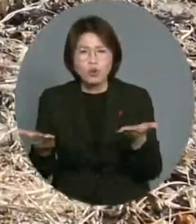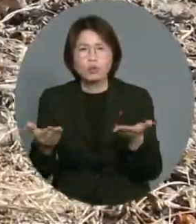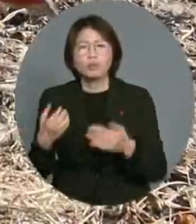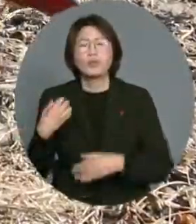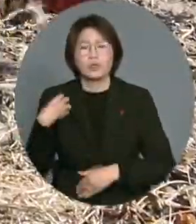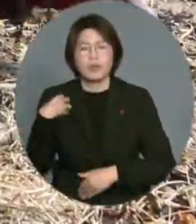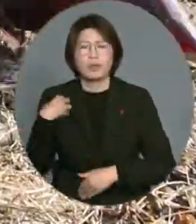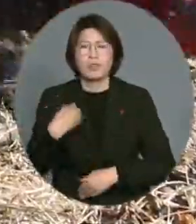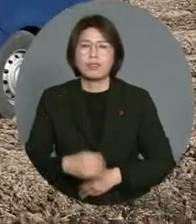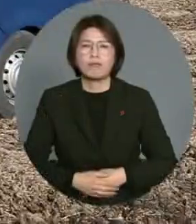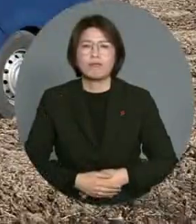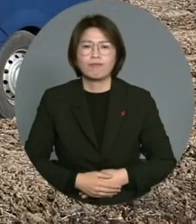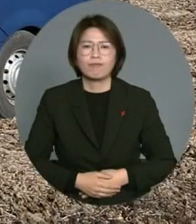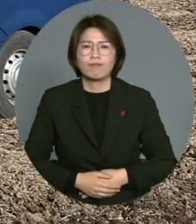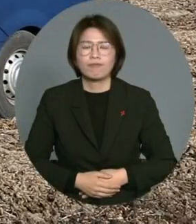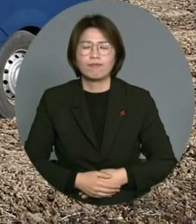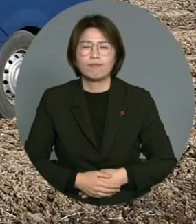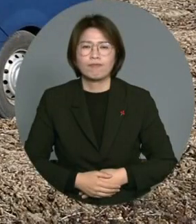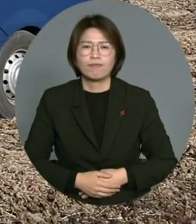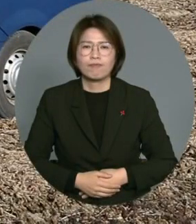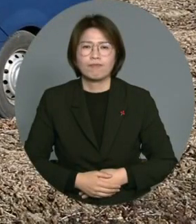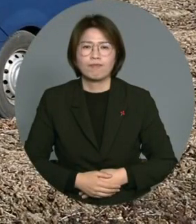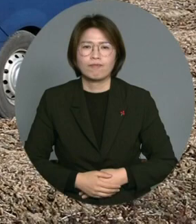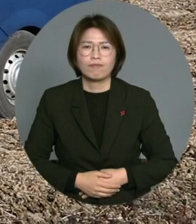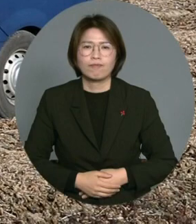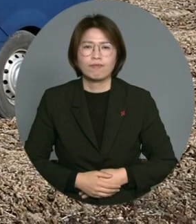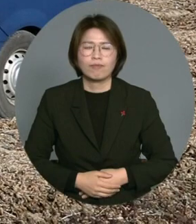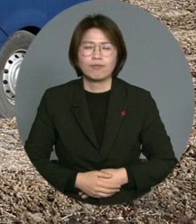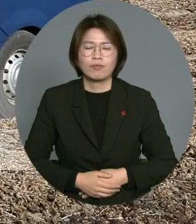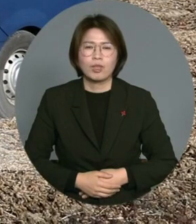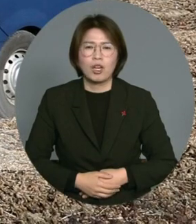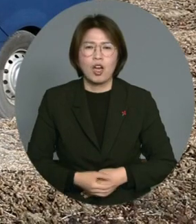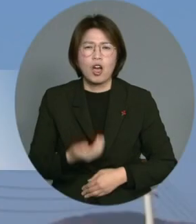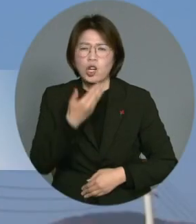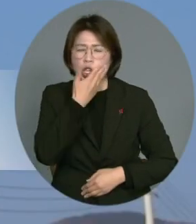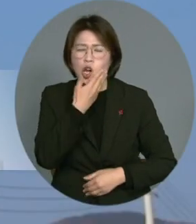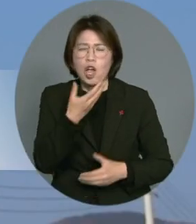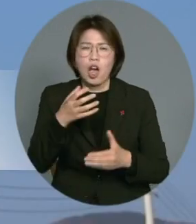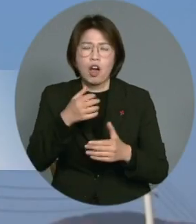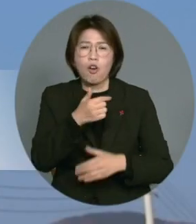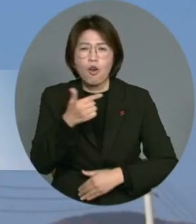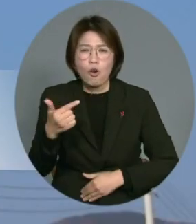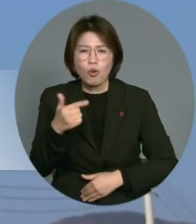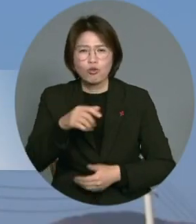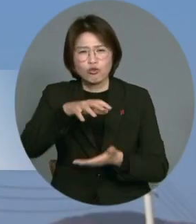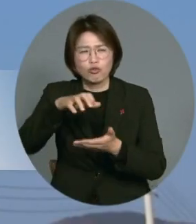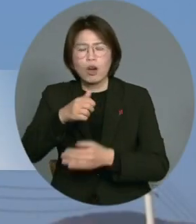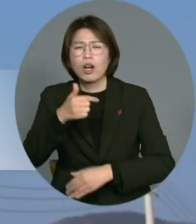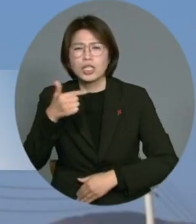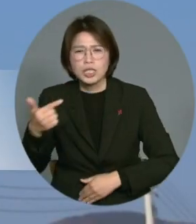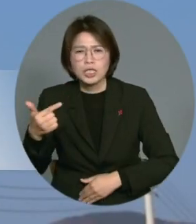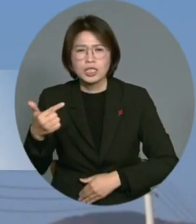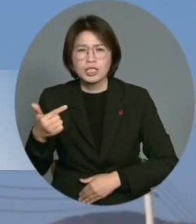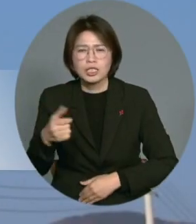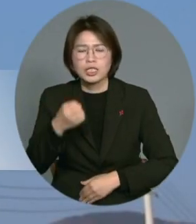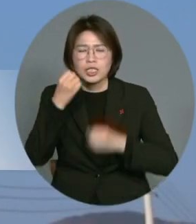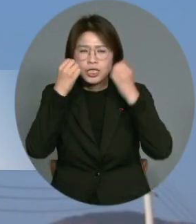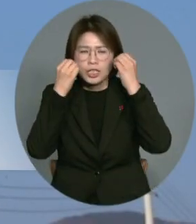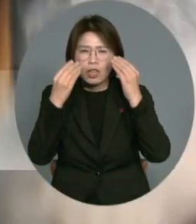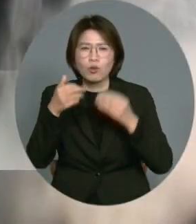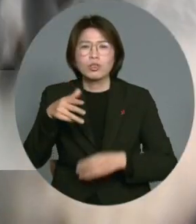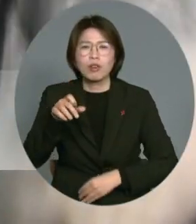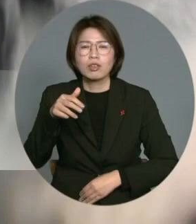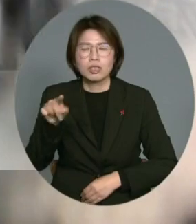역할도 맡고 있습니다. 재래종보다 기능성 성분 함량이 높고 수확량도 많은 신품종 청자